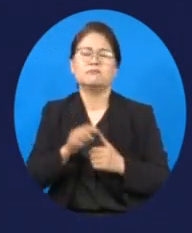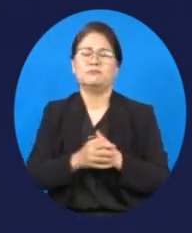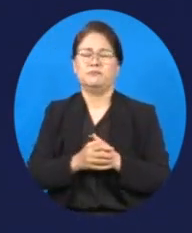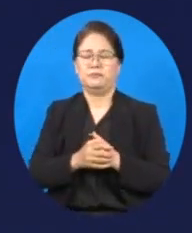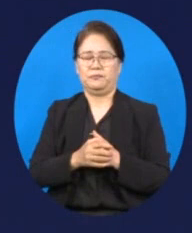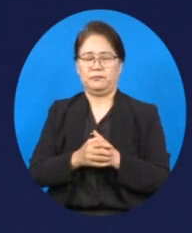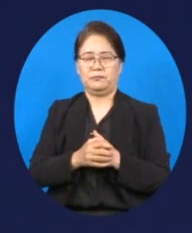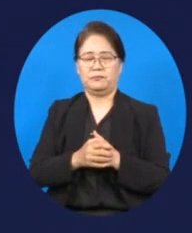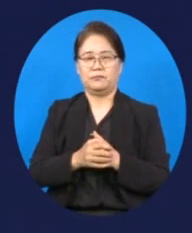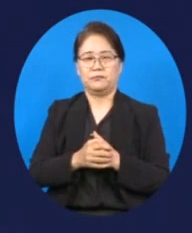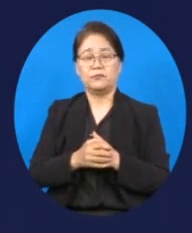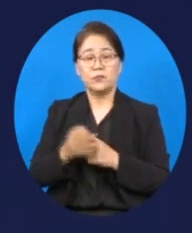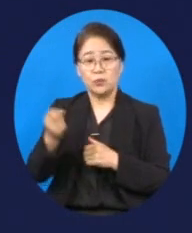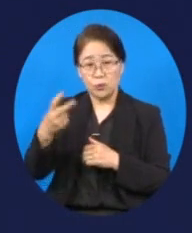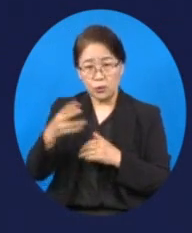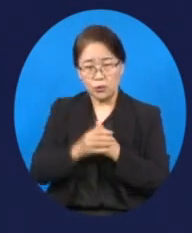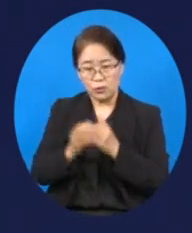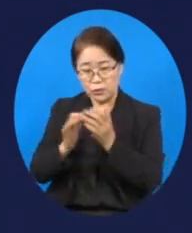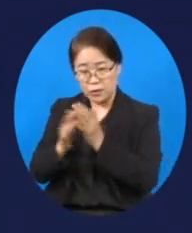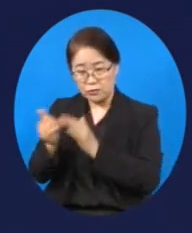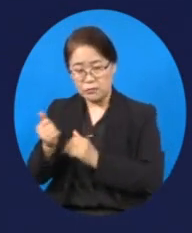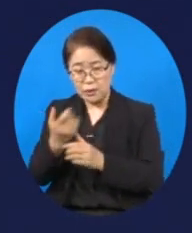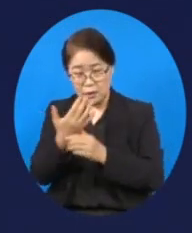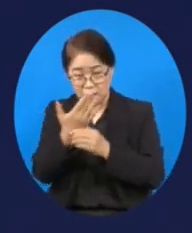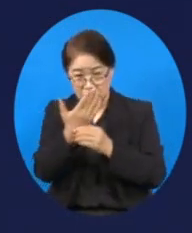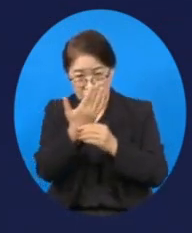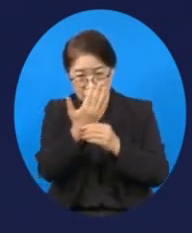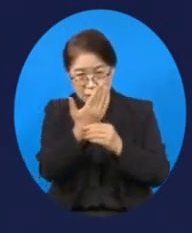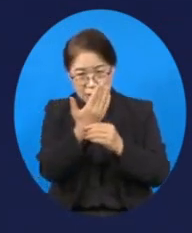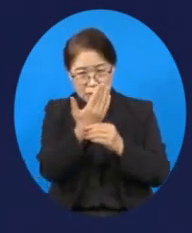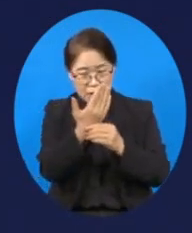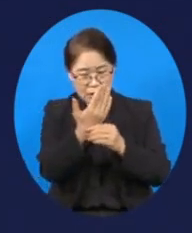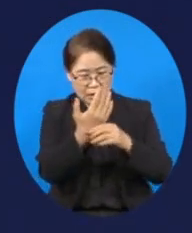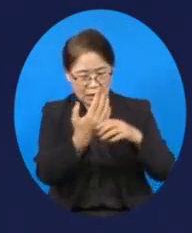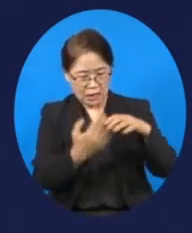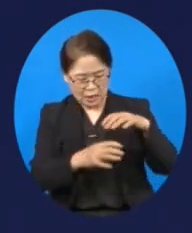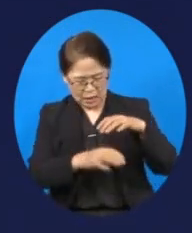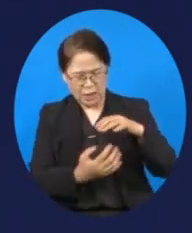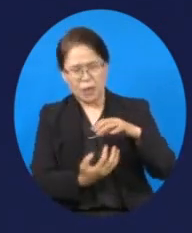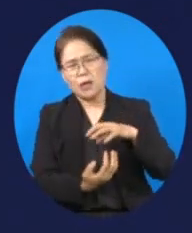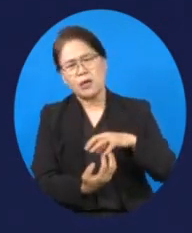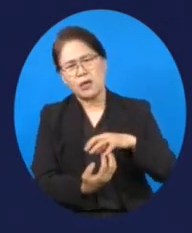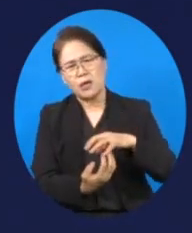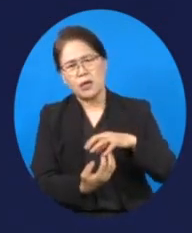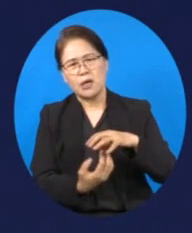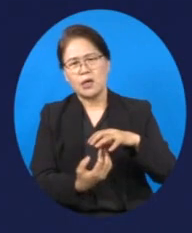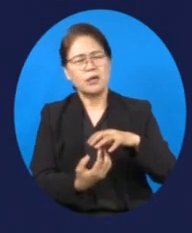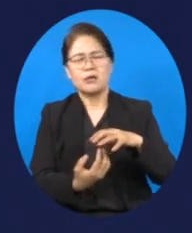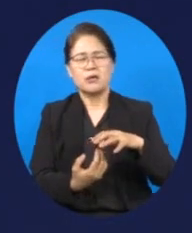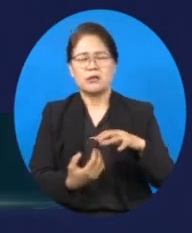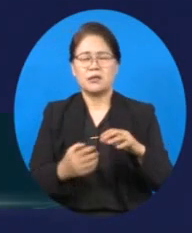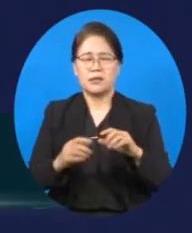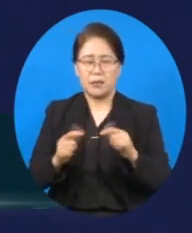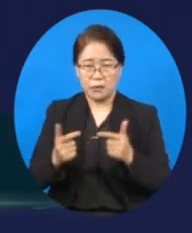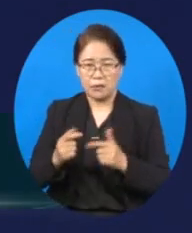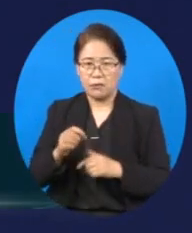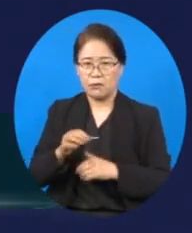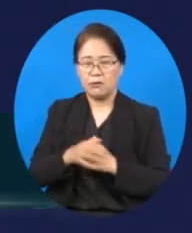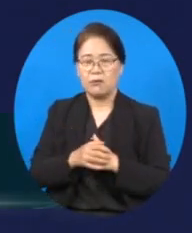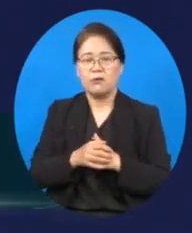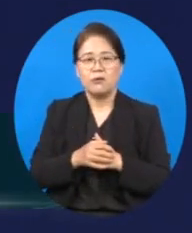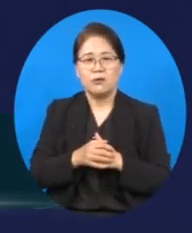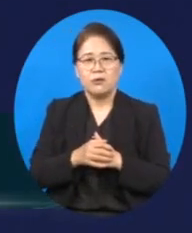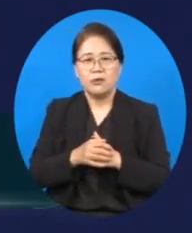겁니다 또 예수님은 등불을 켜서 말 아래에 두지 않는다라고 15절에서 말씀하고 있어요